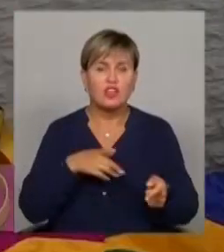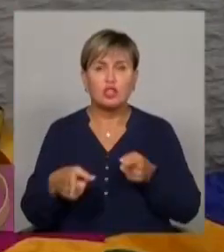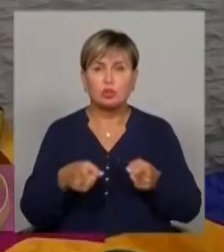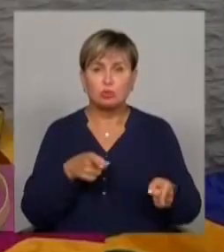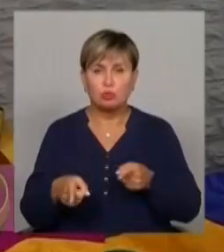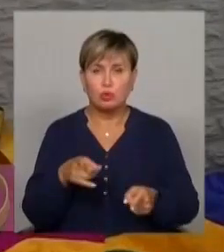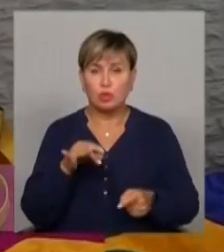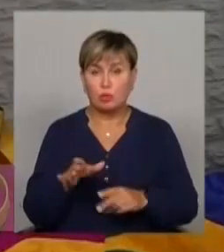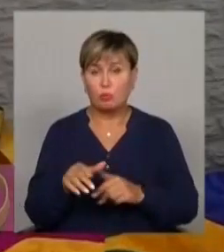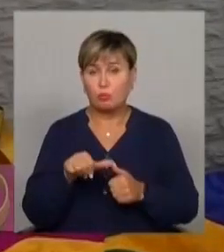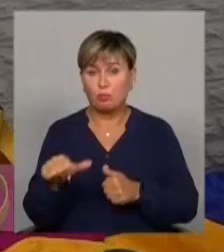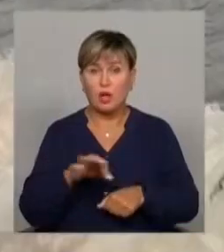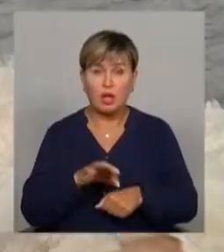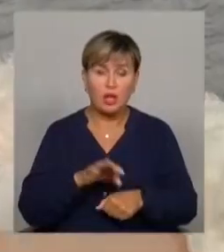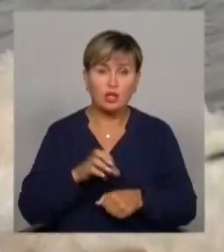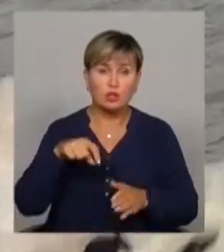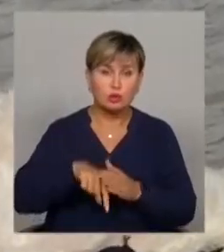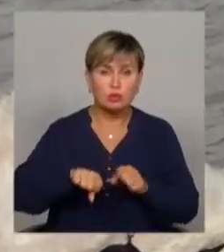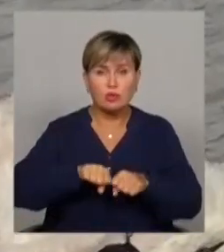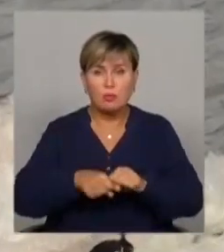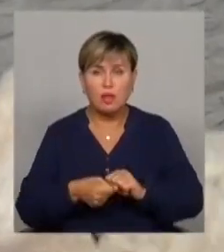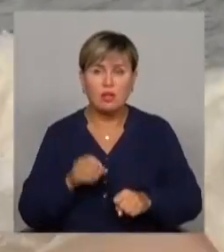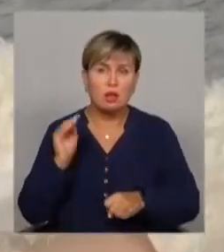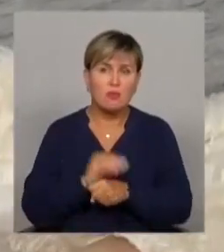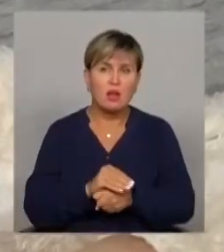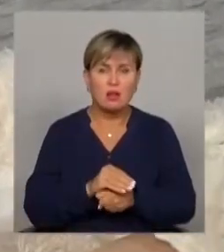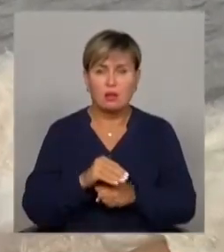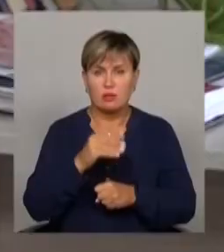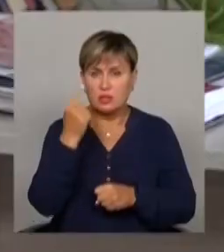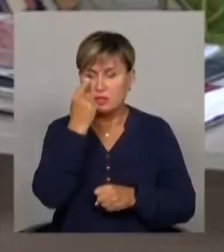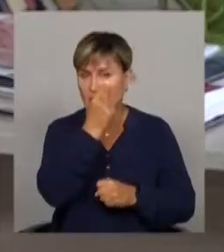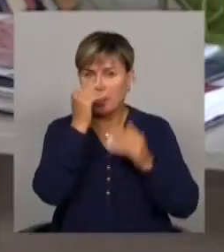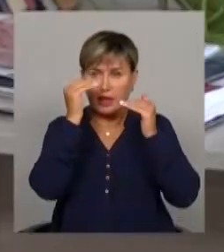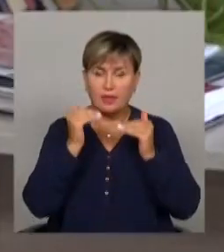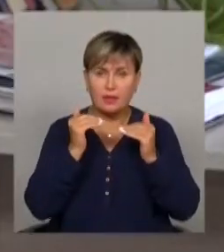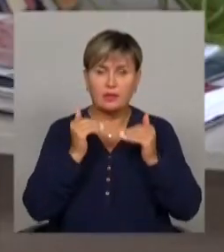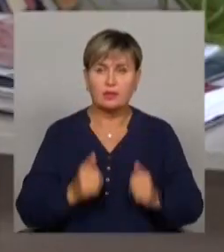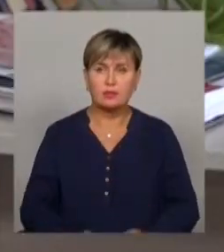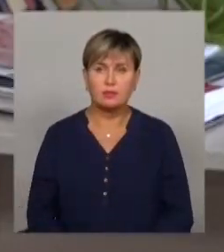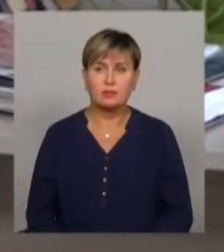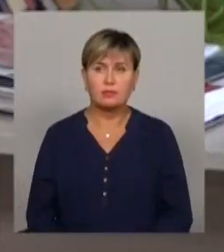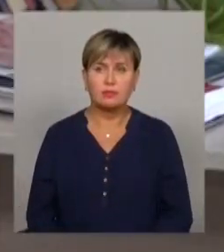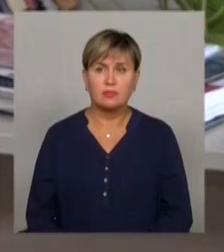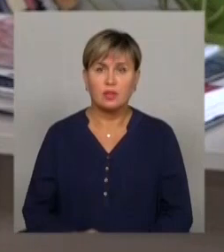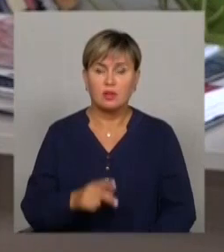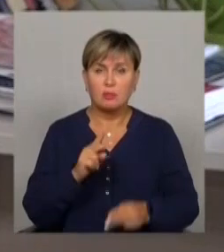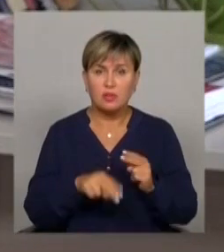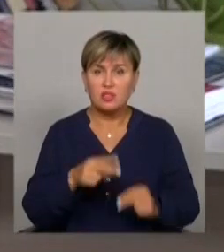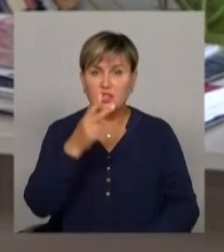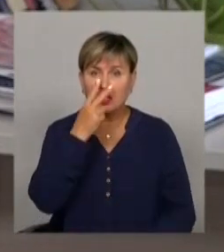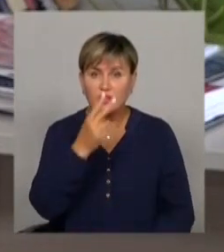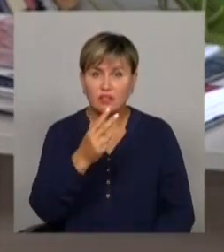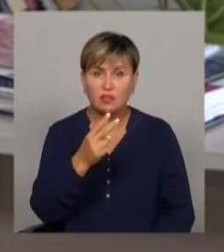а помимо болезненных спазмов в ноге добавилась и резкая потеря зрения. У нее глаза перестала видеть после